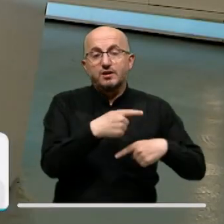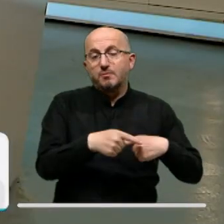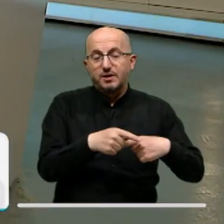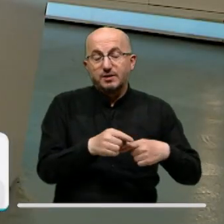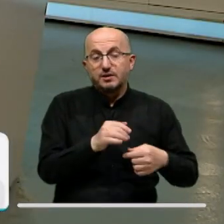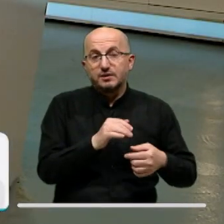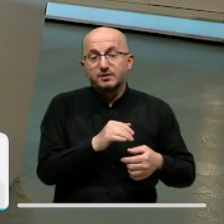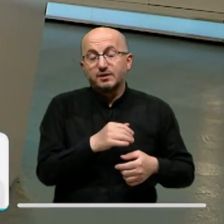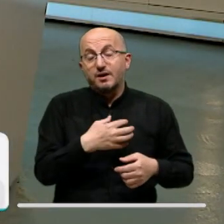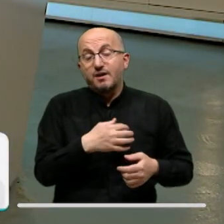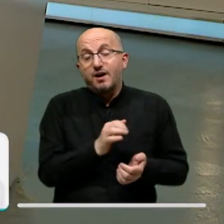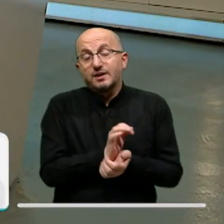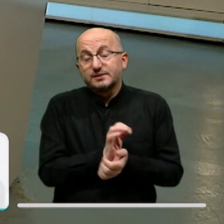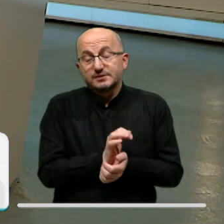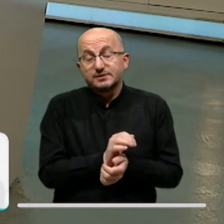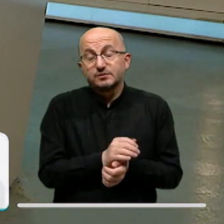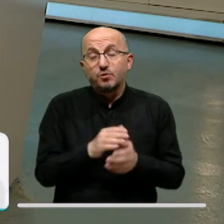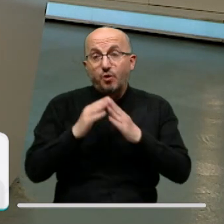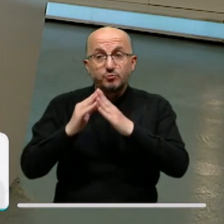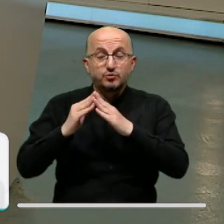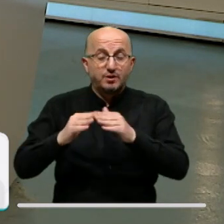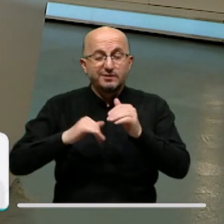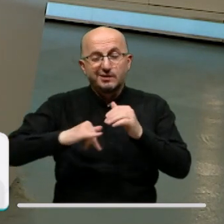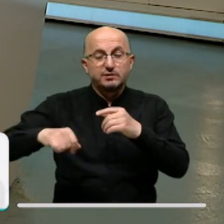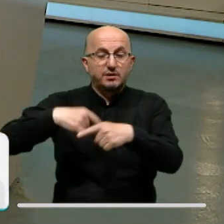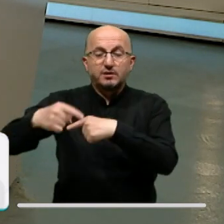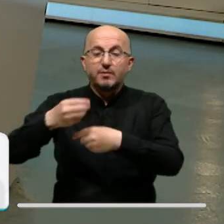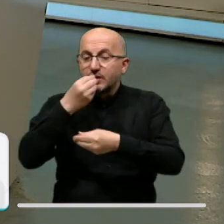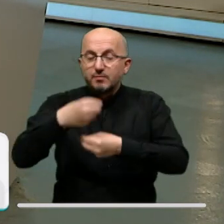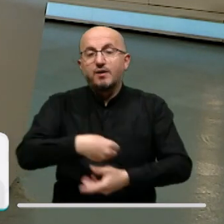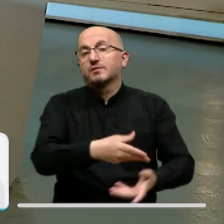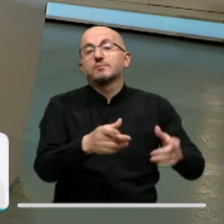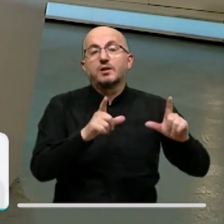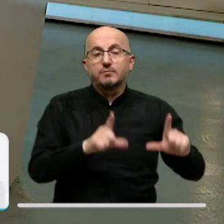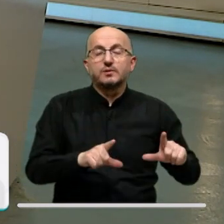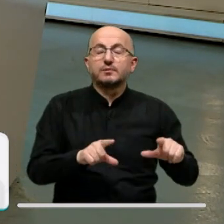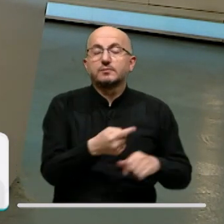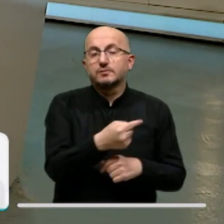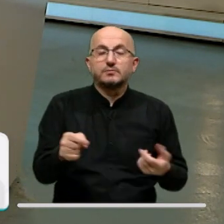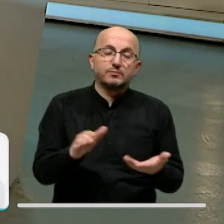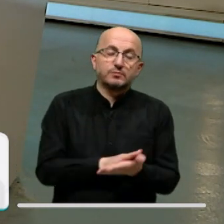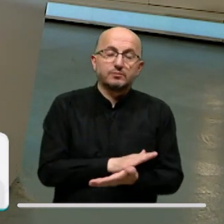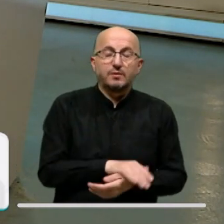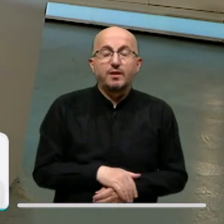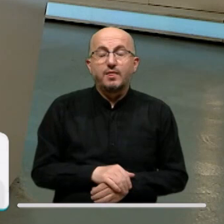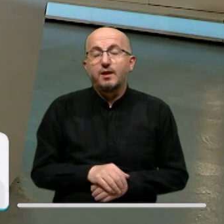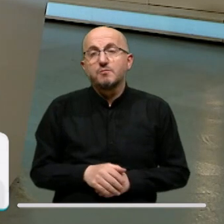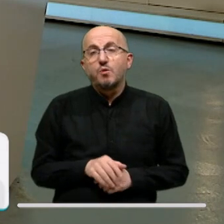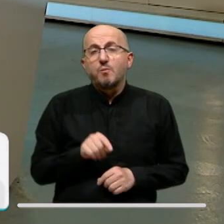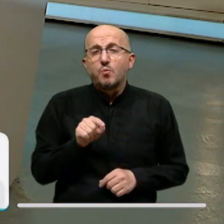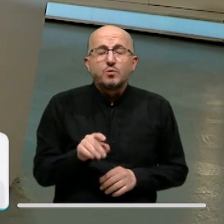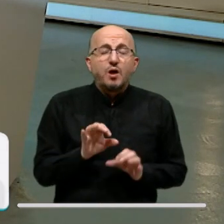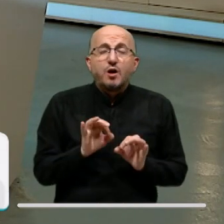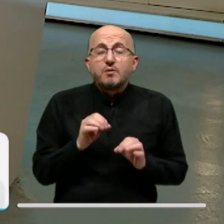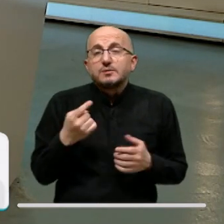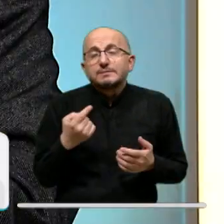komşular yakınlar akrabalar cenaze sahiplerine ikramda bulunmalı bu anlamdaki eksikliğimiz de giderm la ama burada şöyle bir şey var diyelim